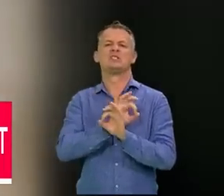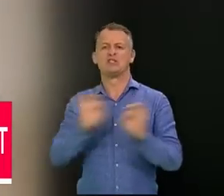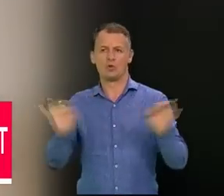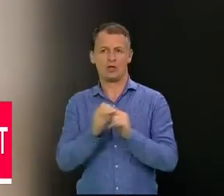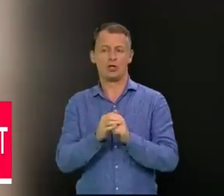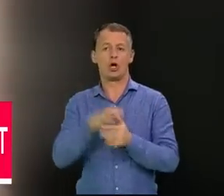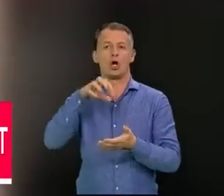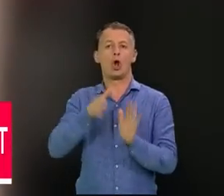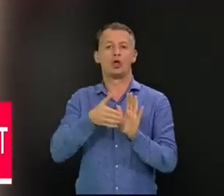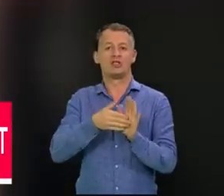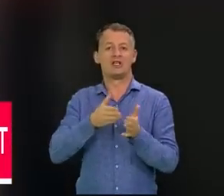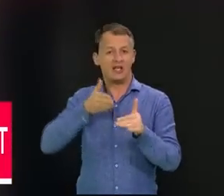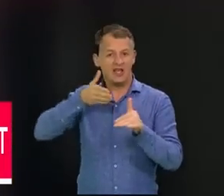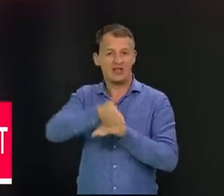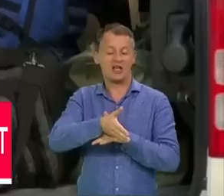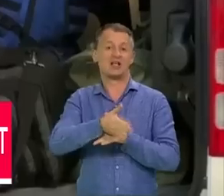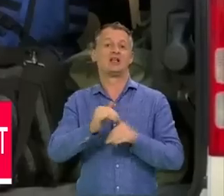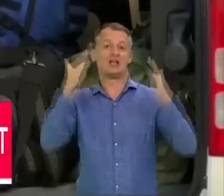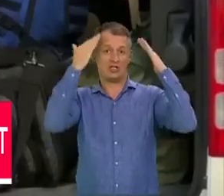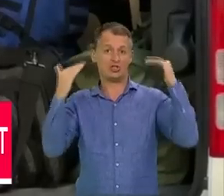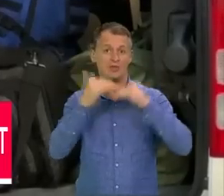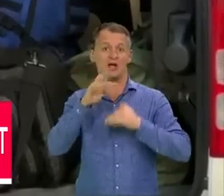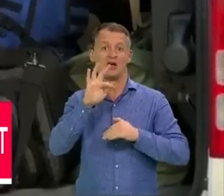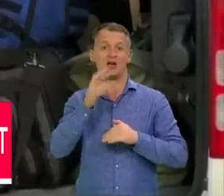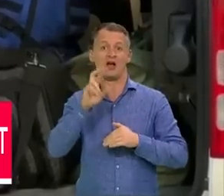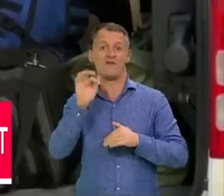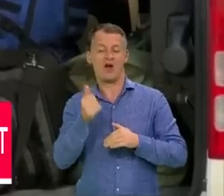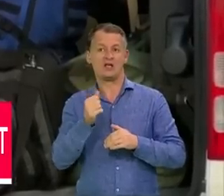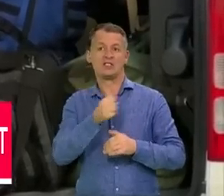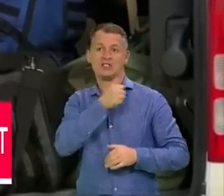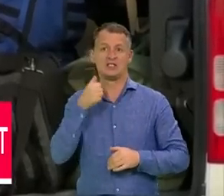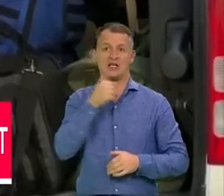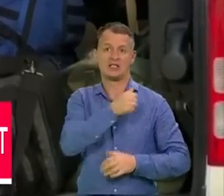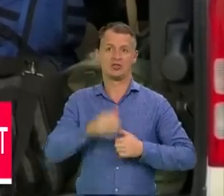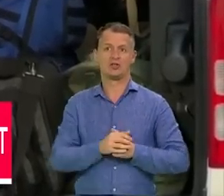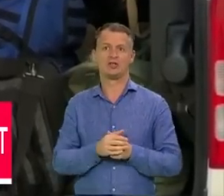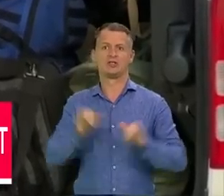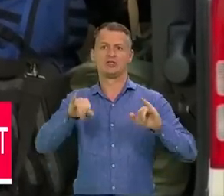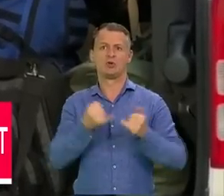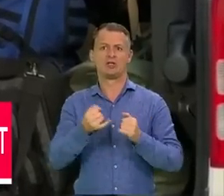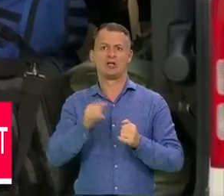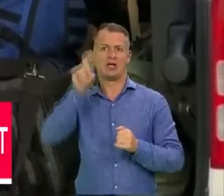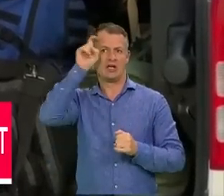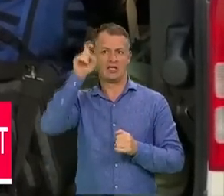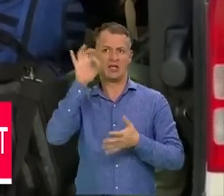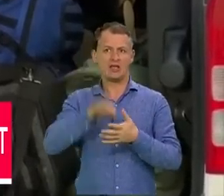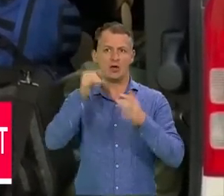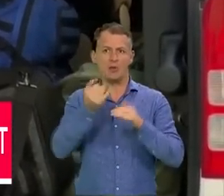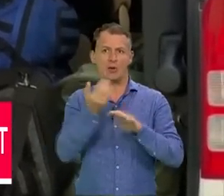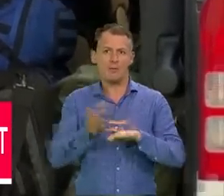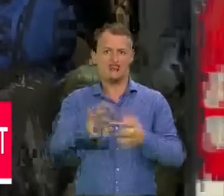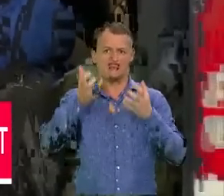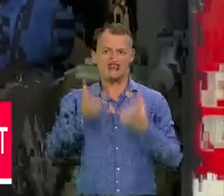prin punctul de trecere de la Rafah sunt drastice. The situation, I think, this time is much, much more